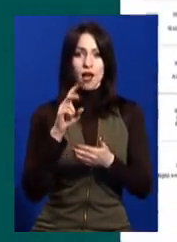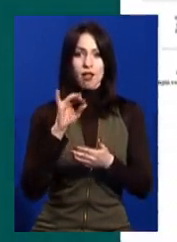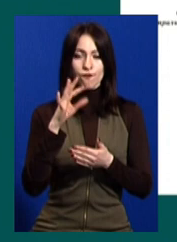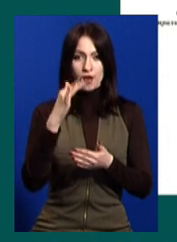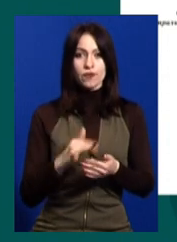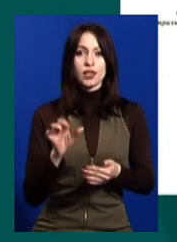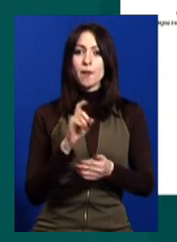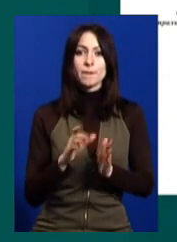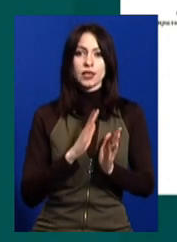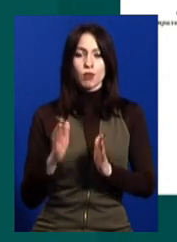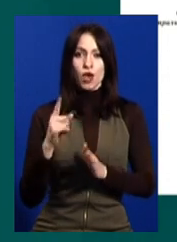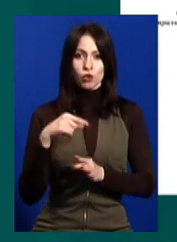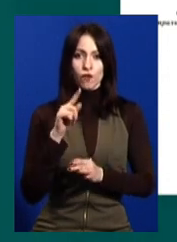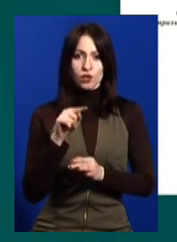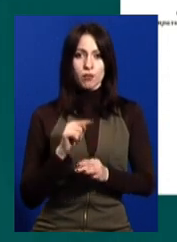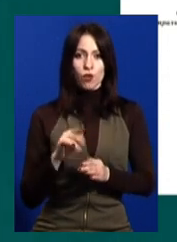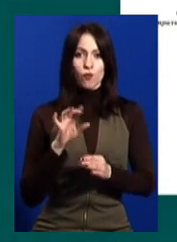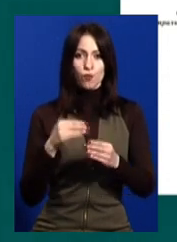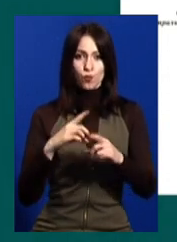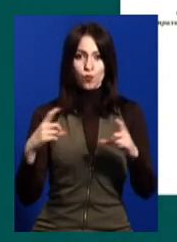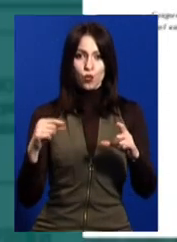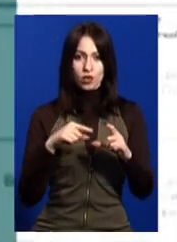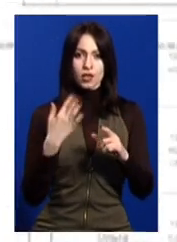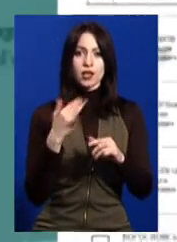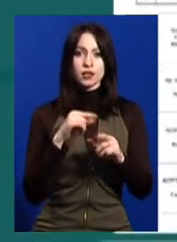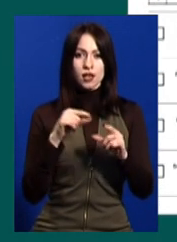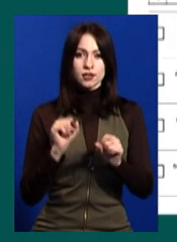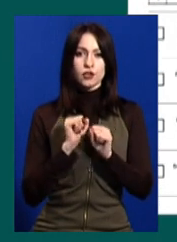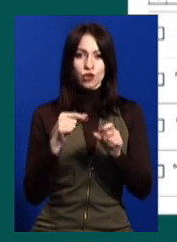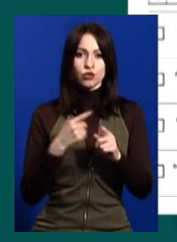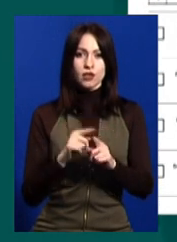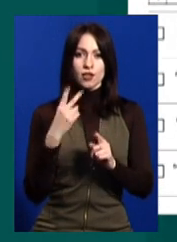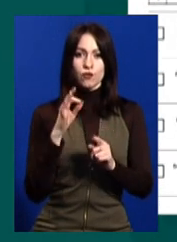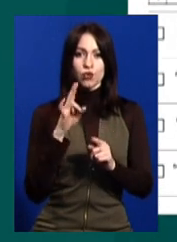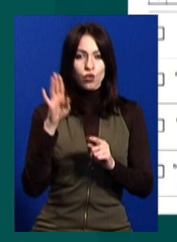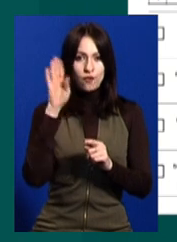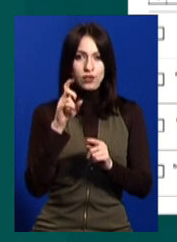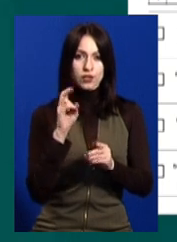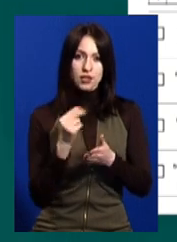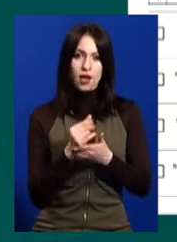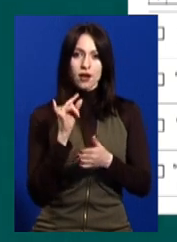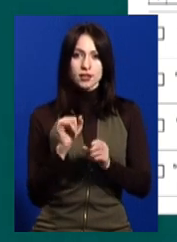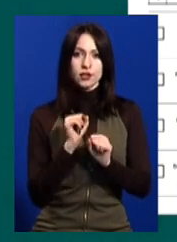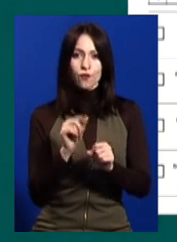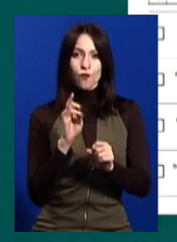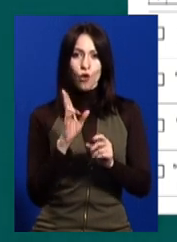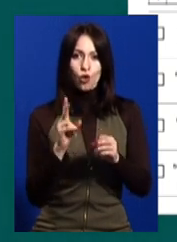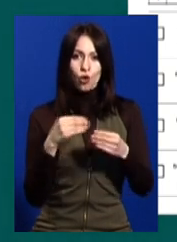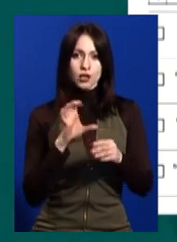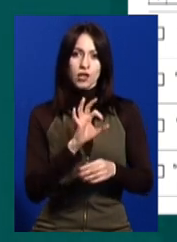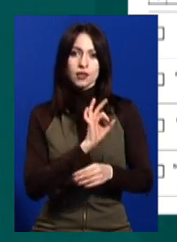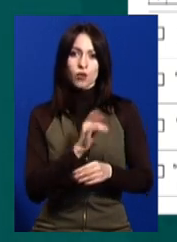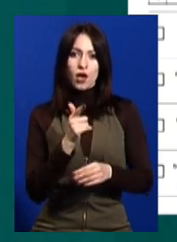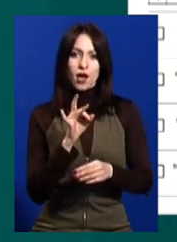алфавітом і без порядкових номерів. У бюлетені кілька ступенів захисту – це двотонові водяні знаки та захисні волокна з використанням